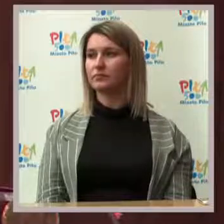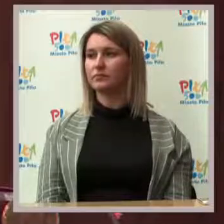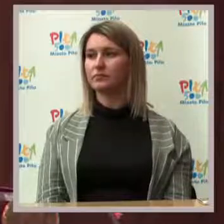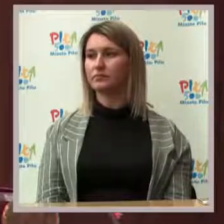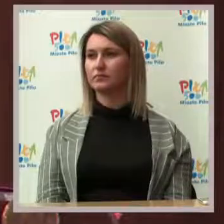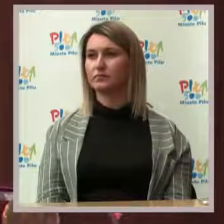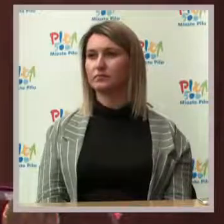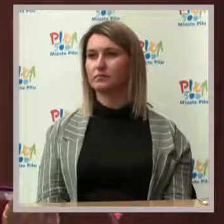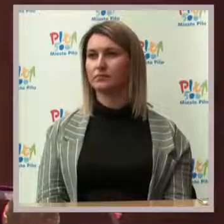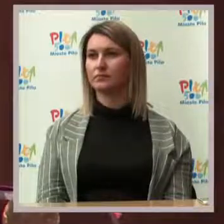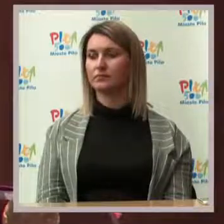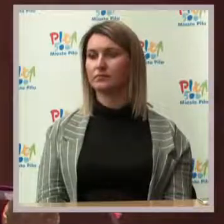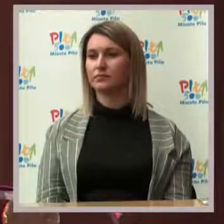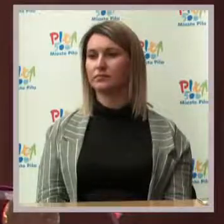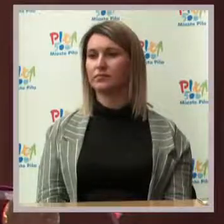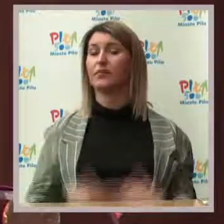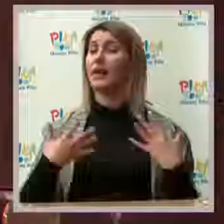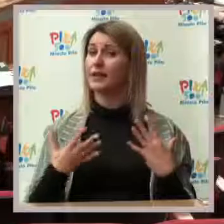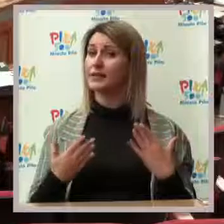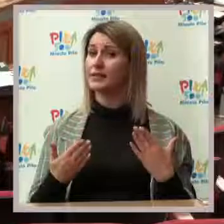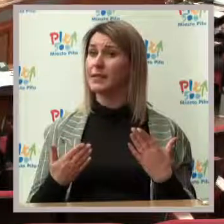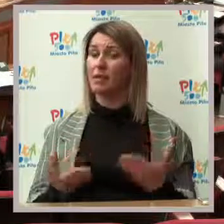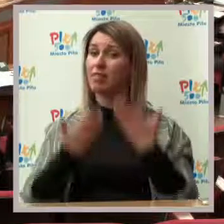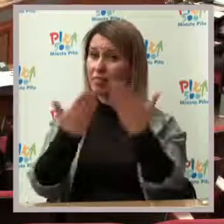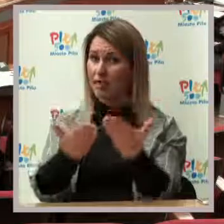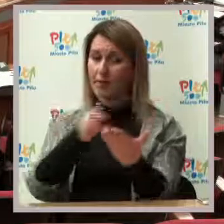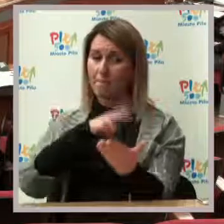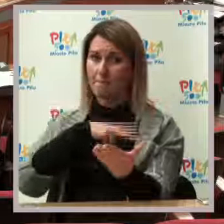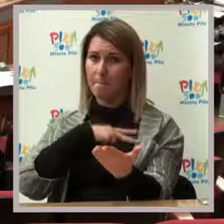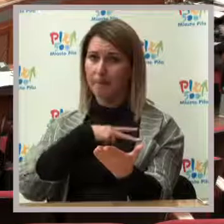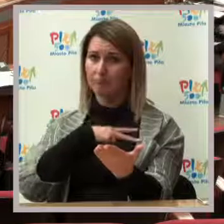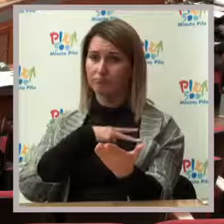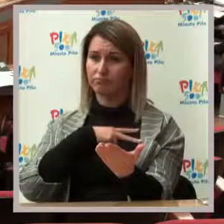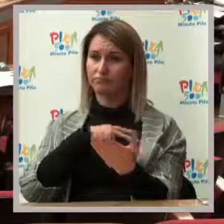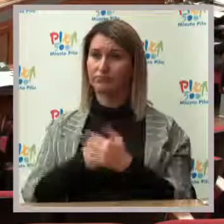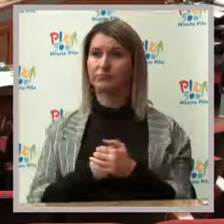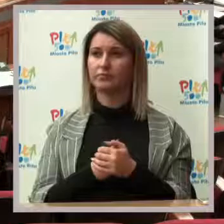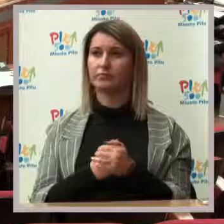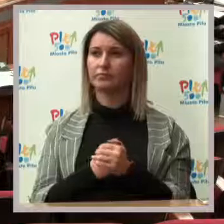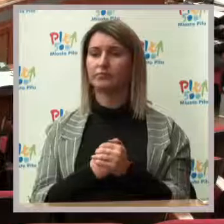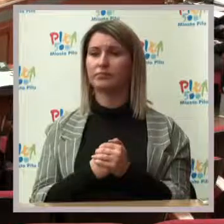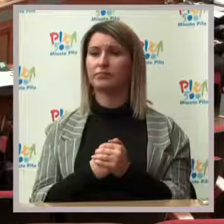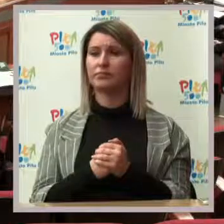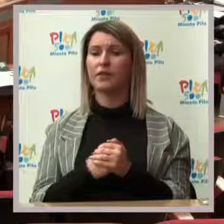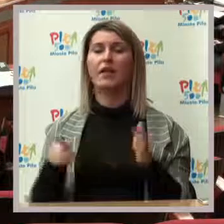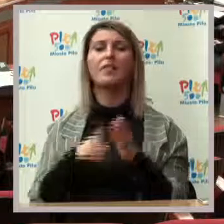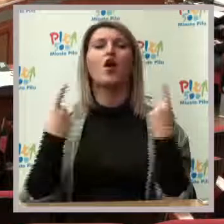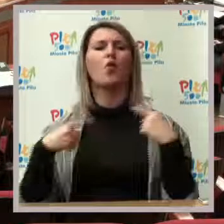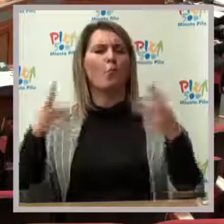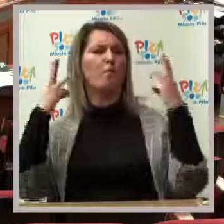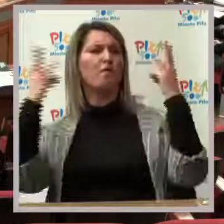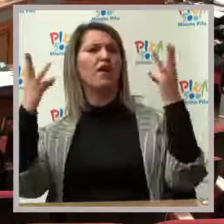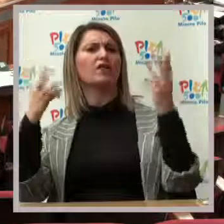Zatem chcemy pana prezydenta wyróżnić odznaką zasłużony dla województwa wielkopolskiego.